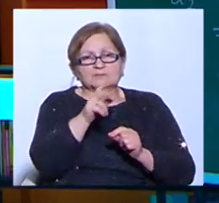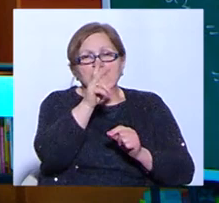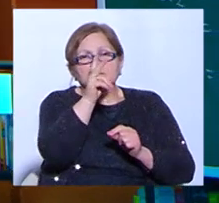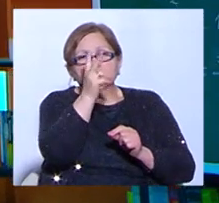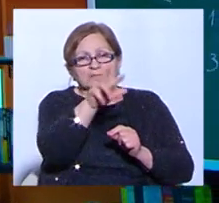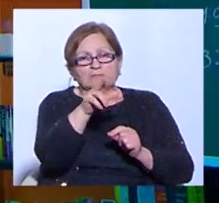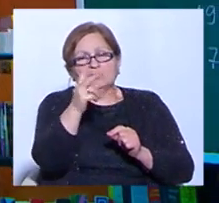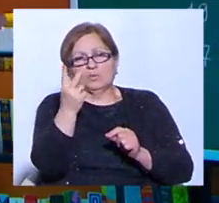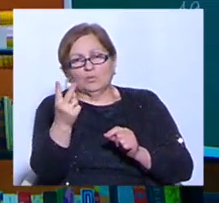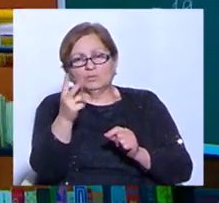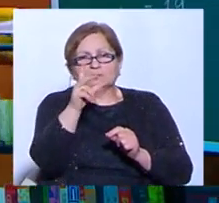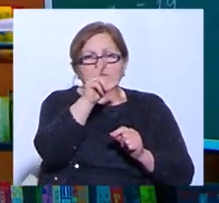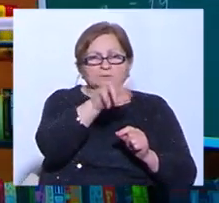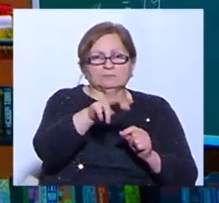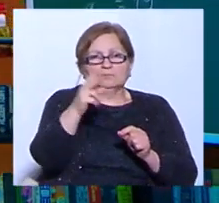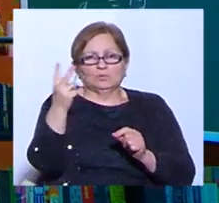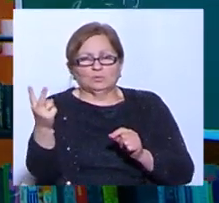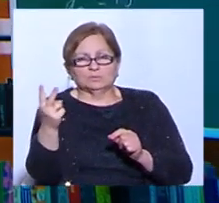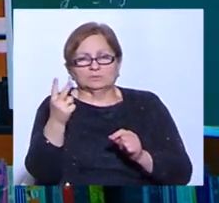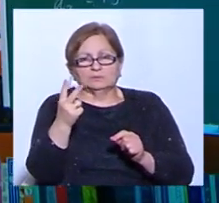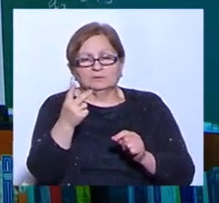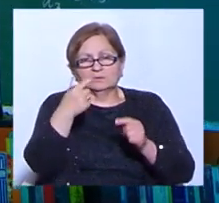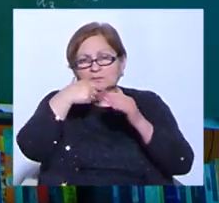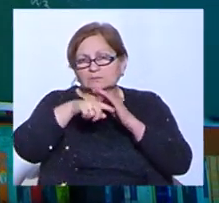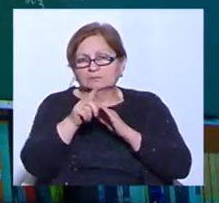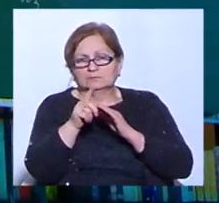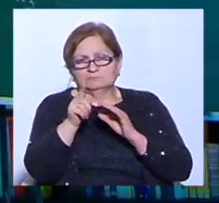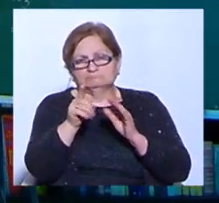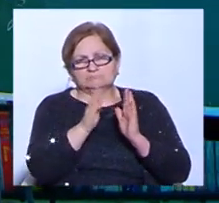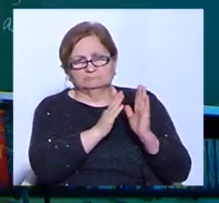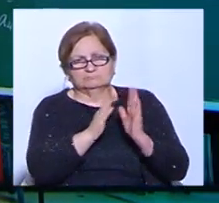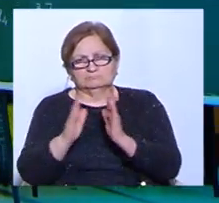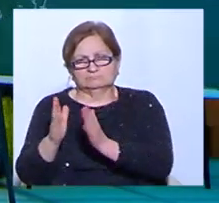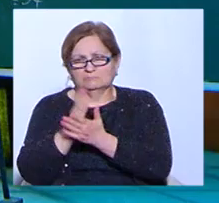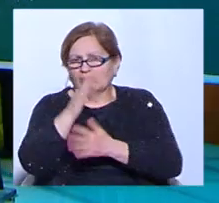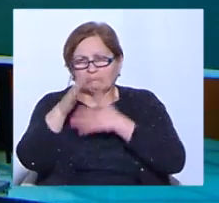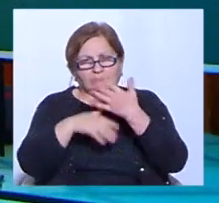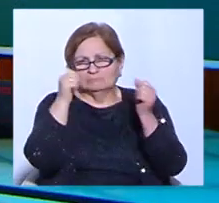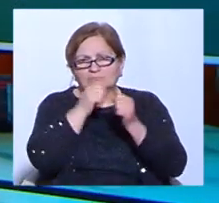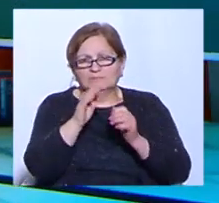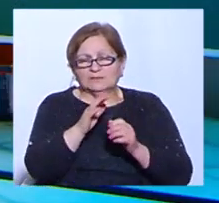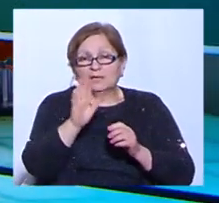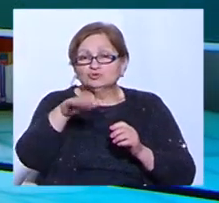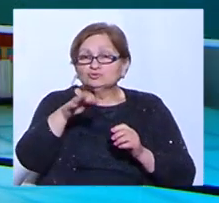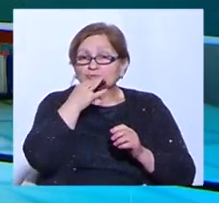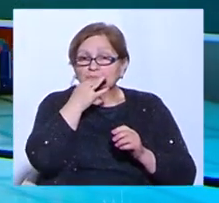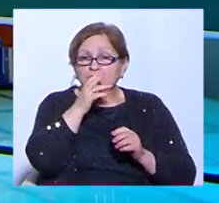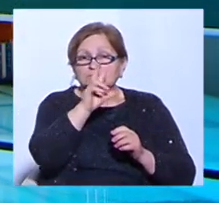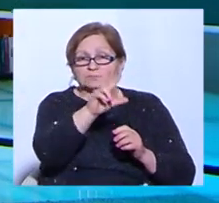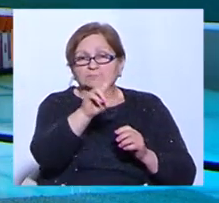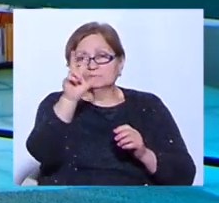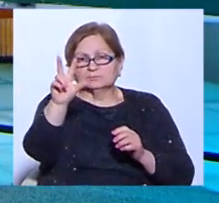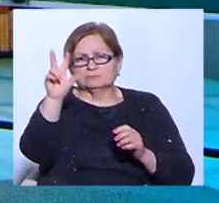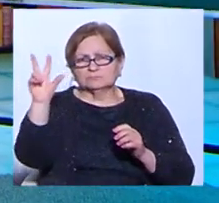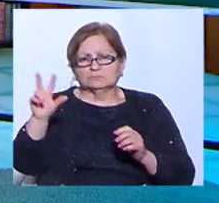3-2, 3-2, 3-2. და ისევ არის რაღაცა წესრიგი, ხო, ამ გადაწყვეტილებაში. შემდეგ 3-ჯერ 3,